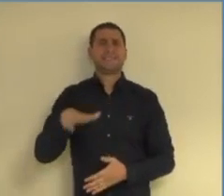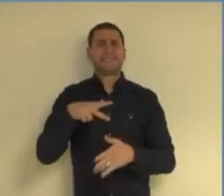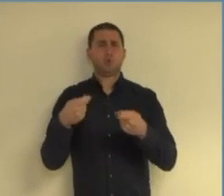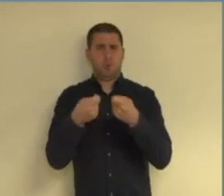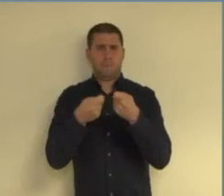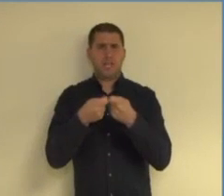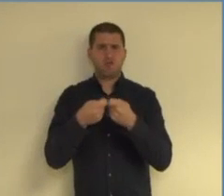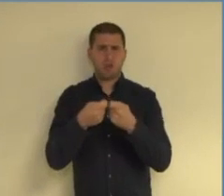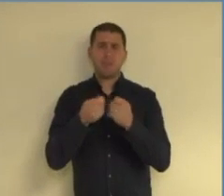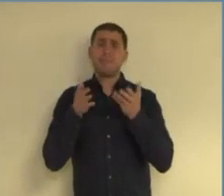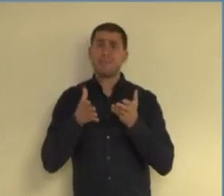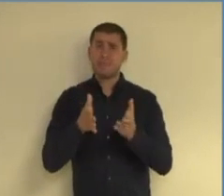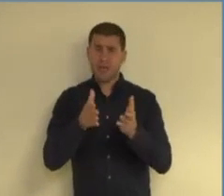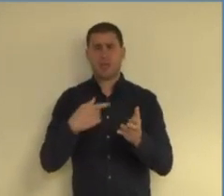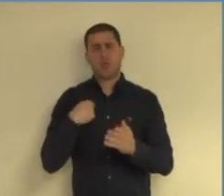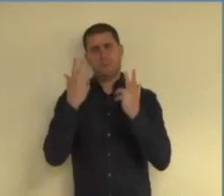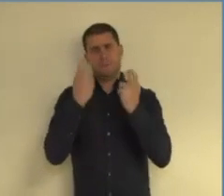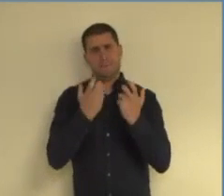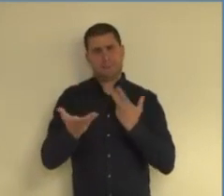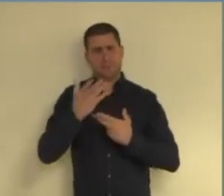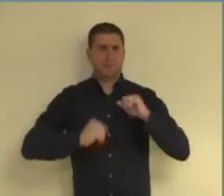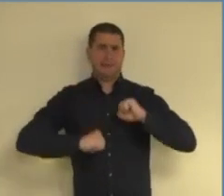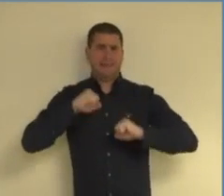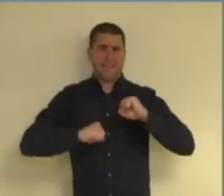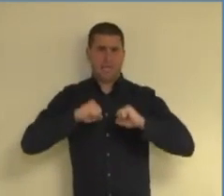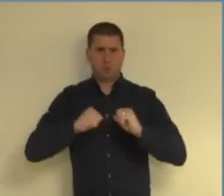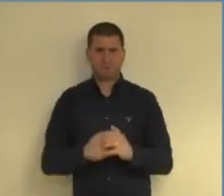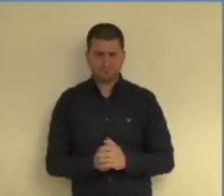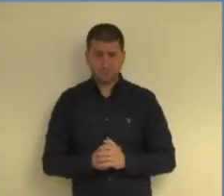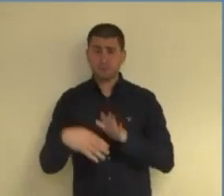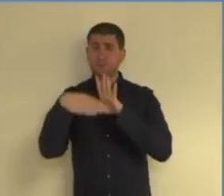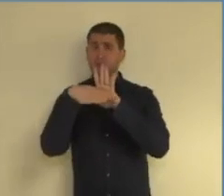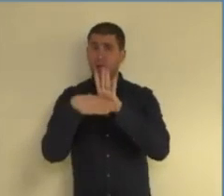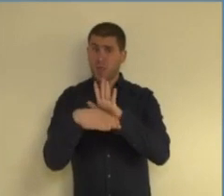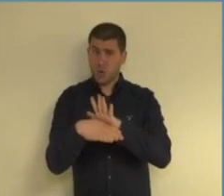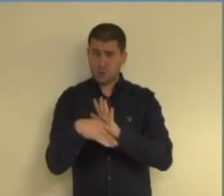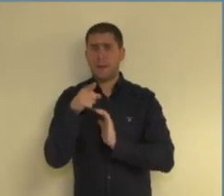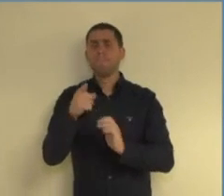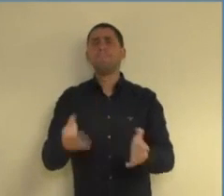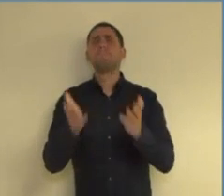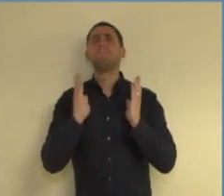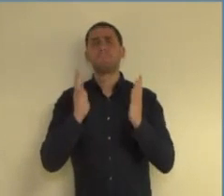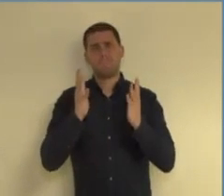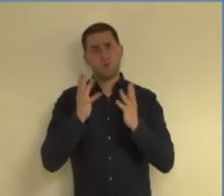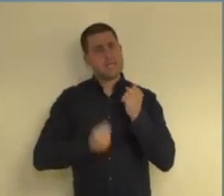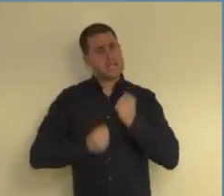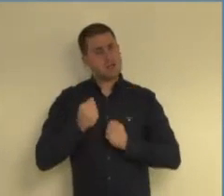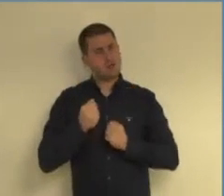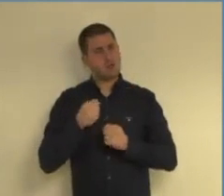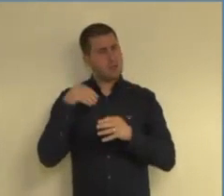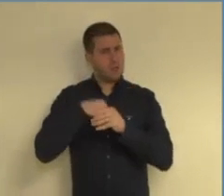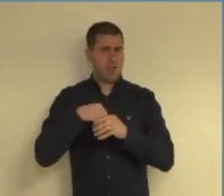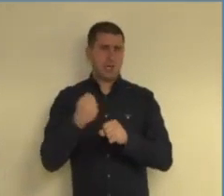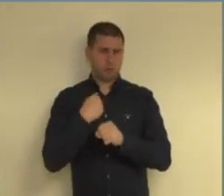בנוגע לדרך שבה אנחנו מצפים מכם להתנהג. ההנחיות האלה הם מאוד מאוד קשות ליישום.